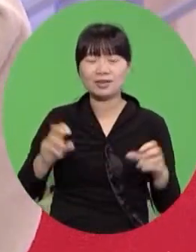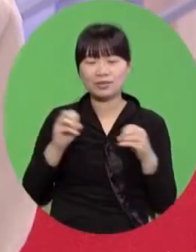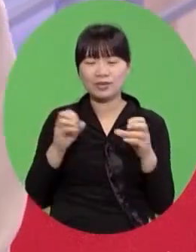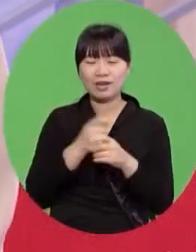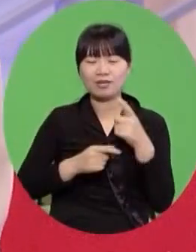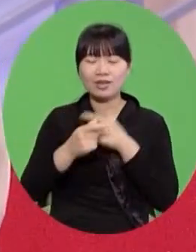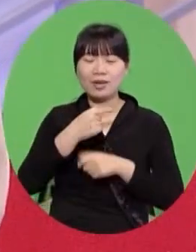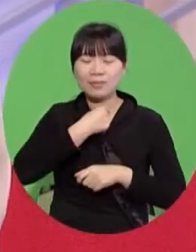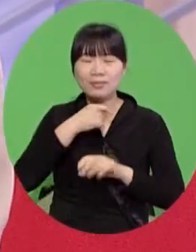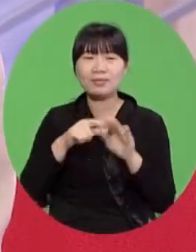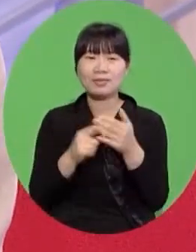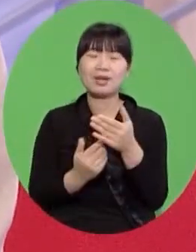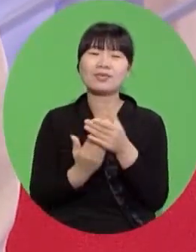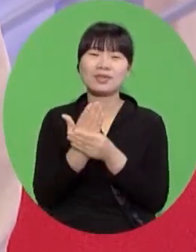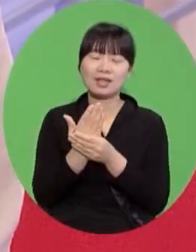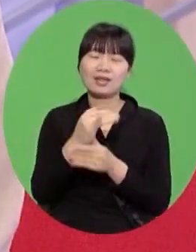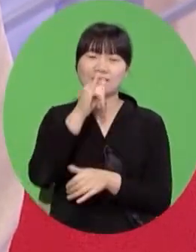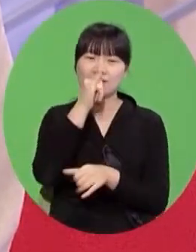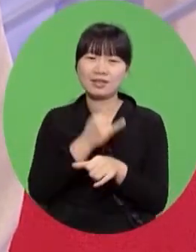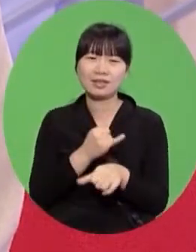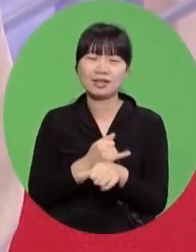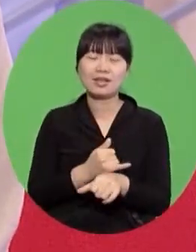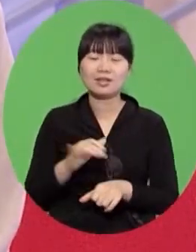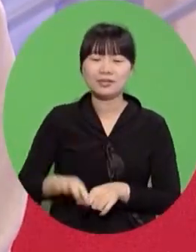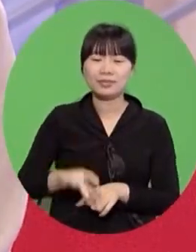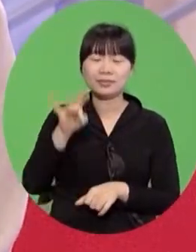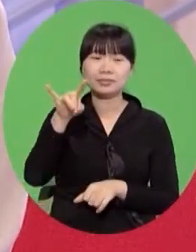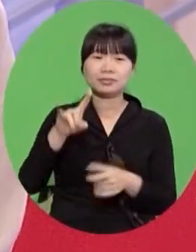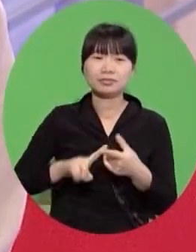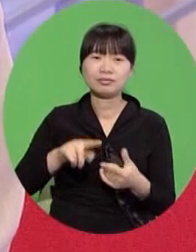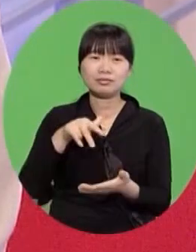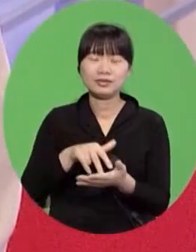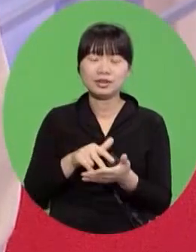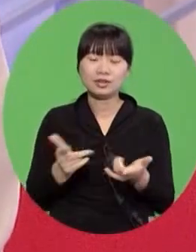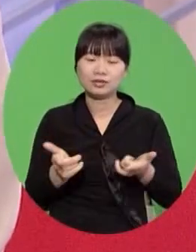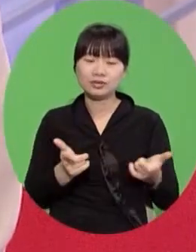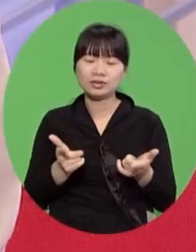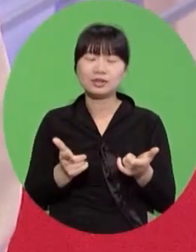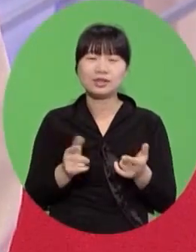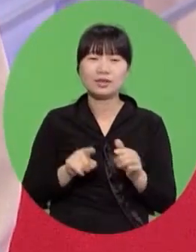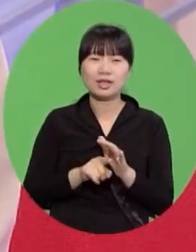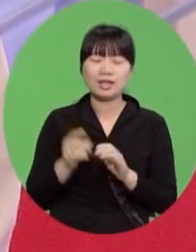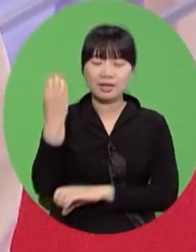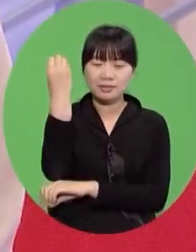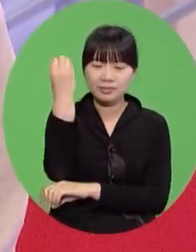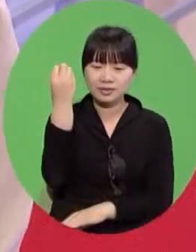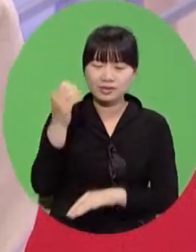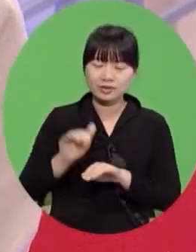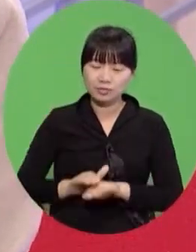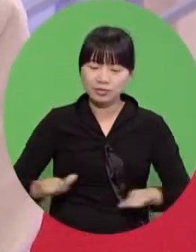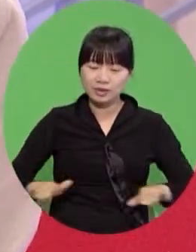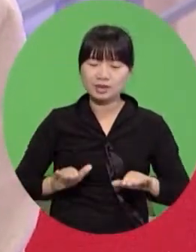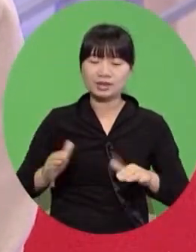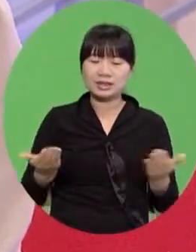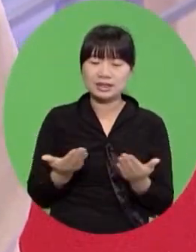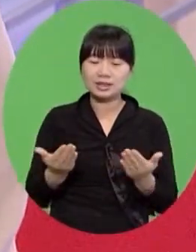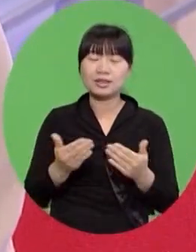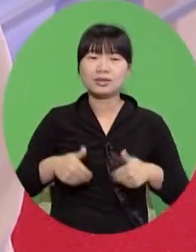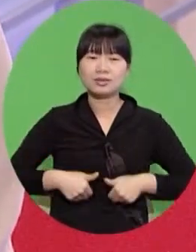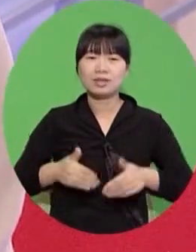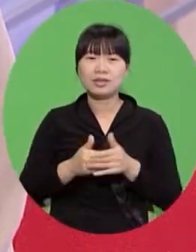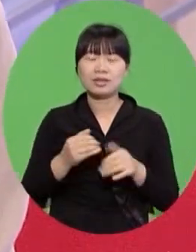더 하고 싶은 마음이 들게끔. 네. 그래서 처음에는 그런 어떤 중재사, 그러니까 물밑작전이 많이 필요해요. 그래서